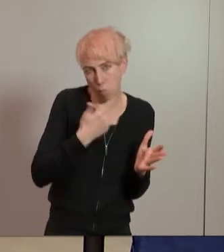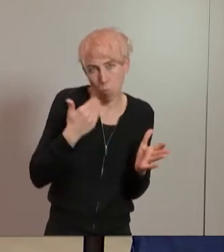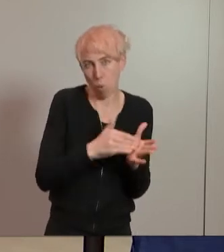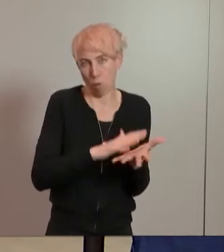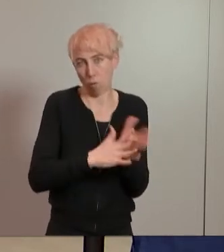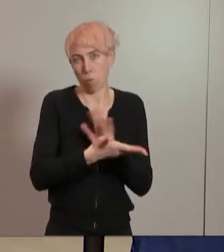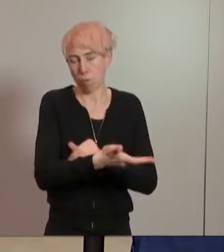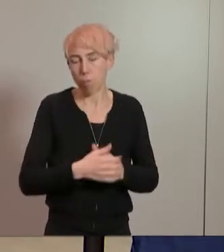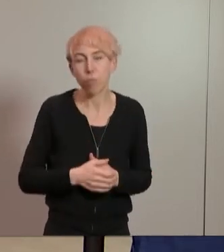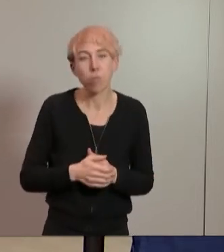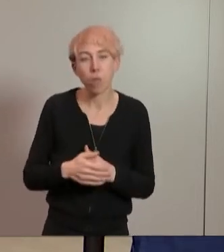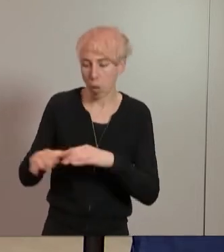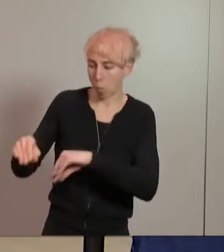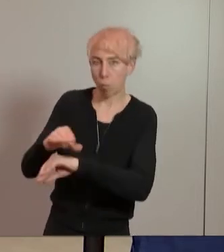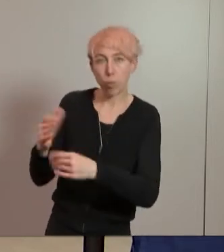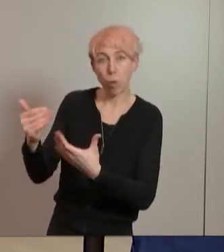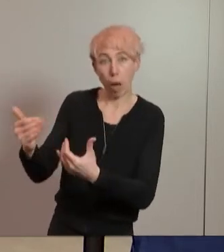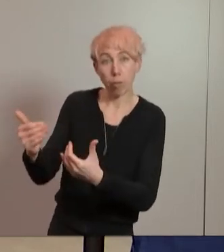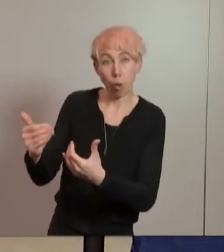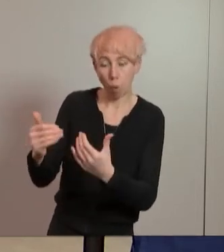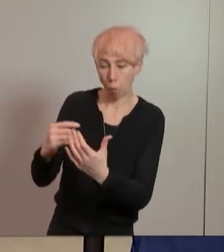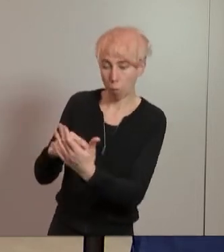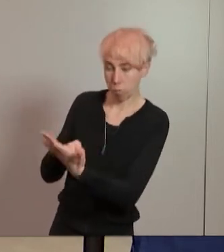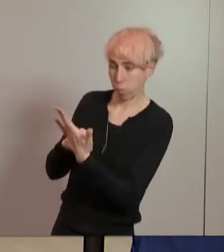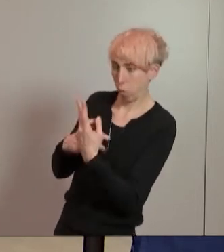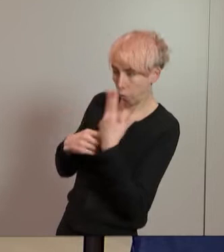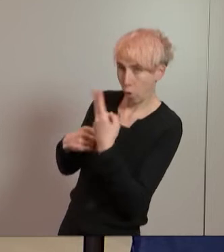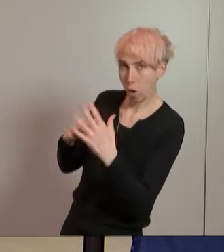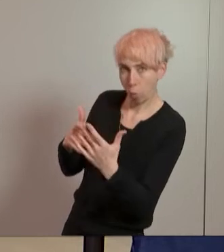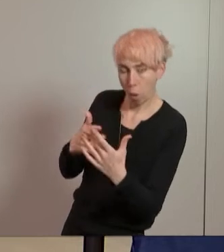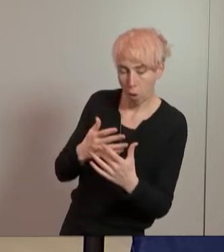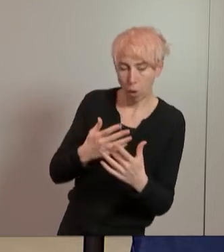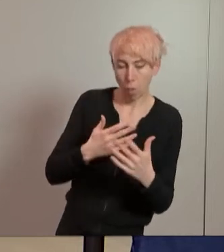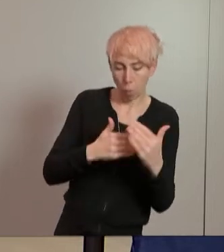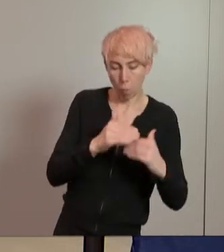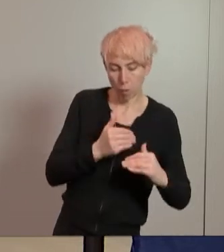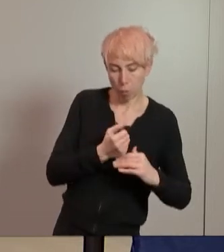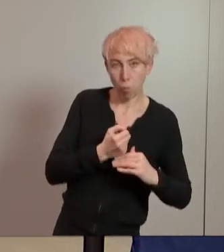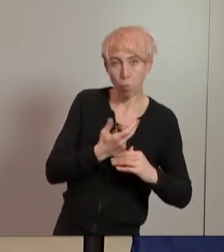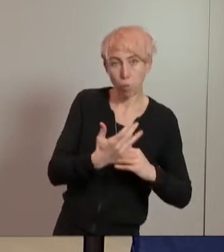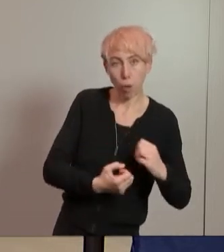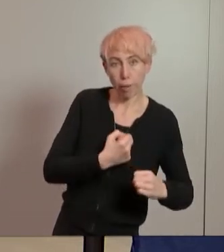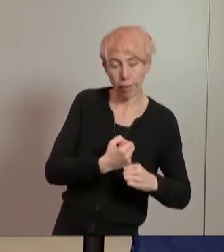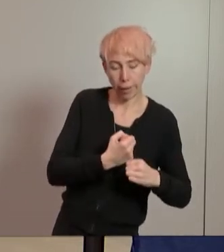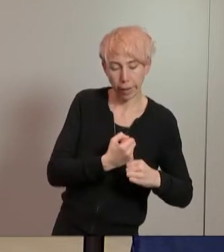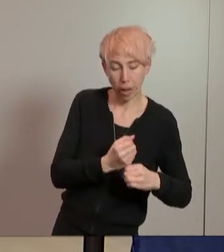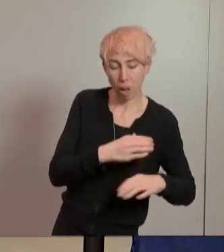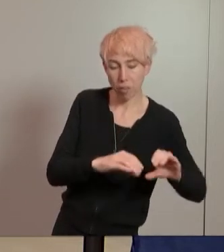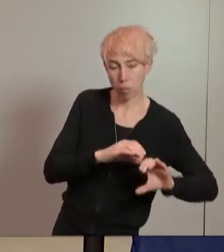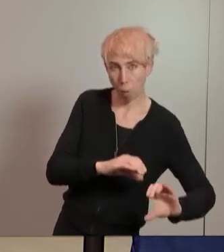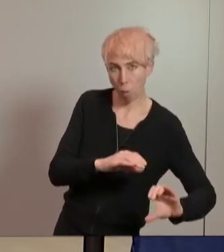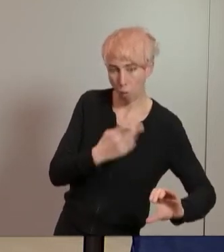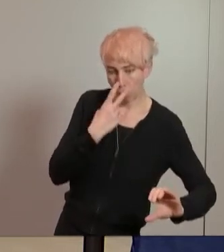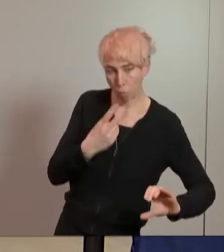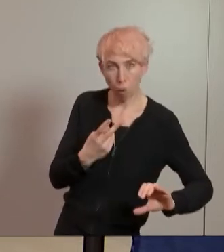Les attentes de la population, ça a été montré au travers de la programmation pluriannuelle des investissements. En fait, on ne trouve que peu de